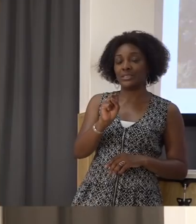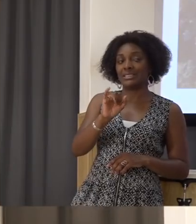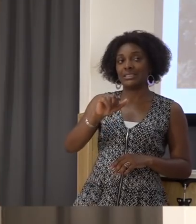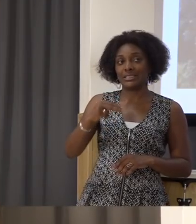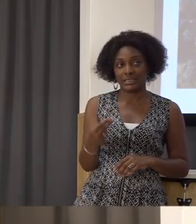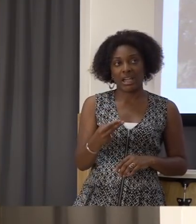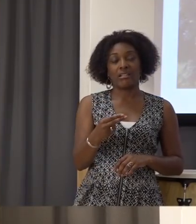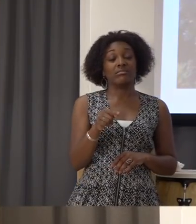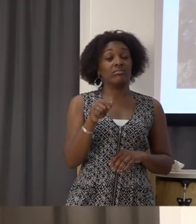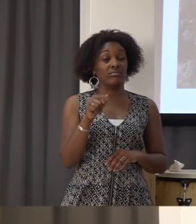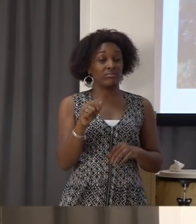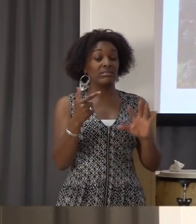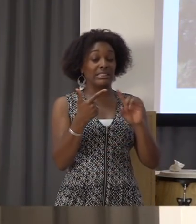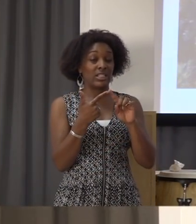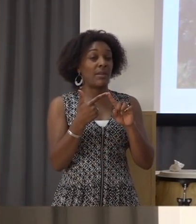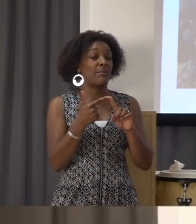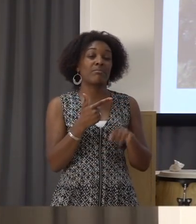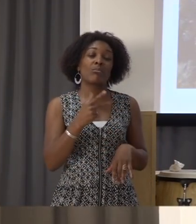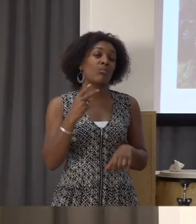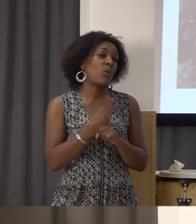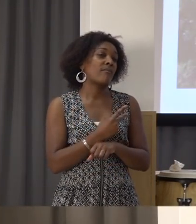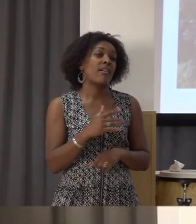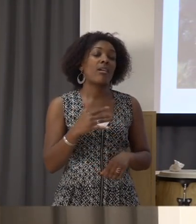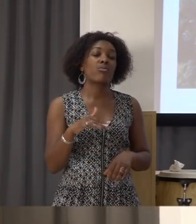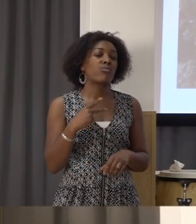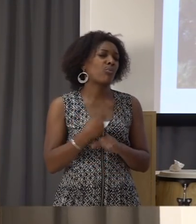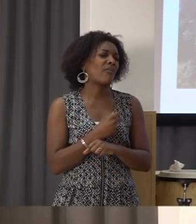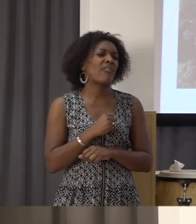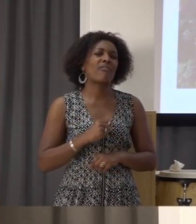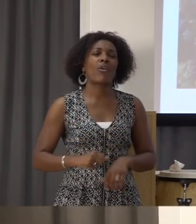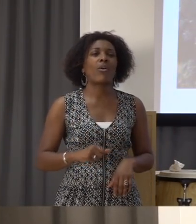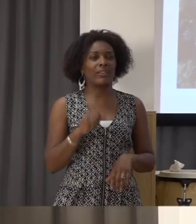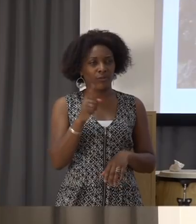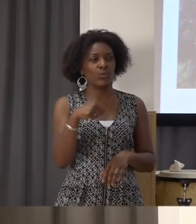dominations maléfiques que l'Église doit affronter.